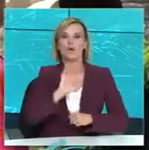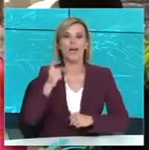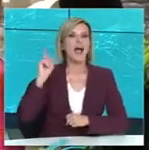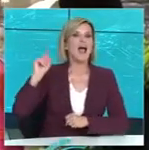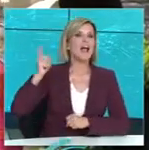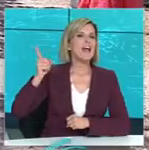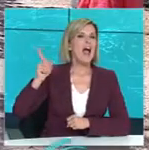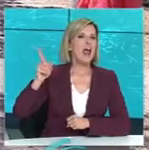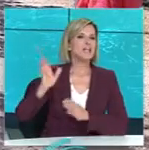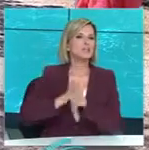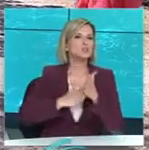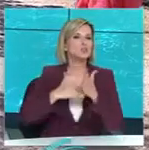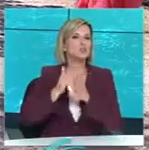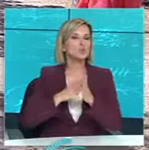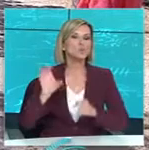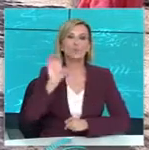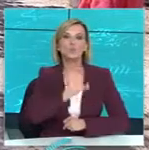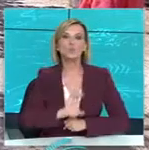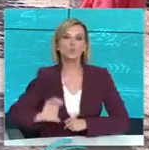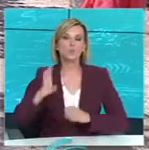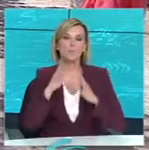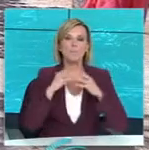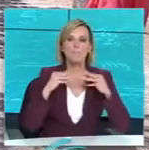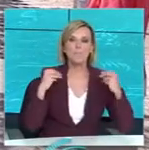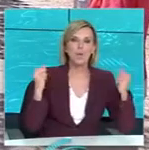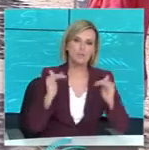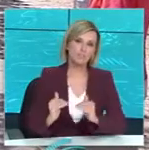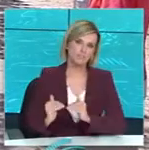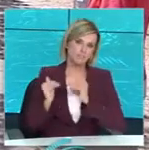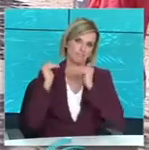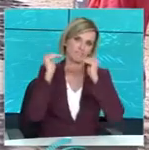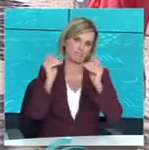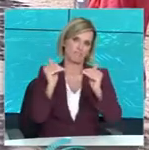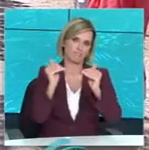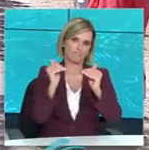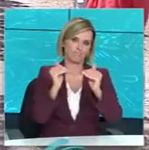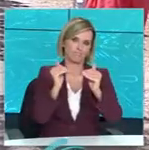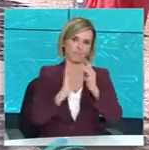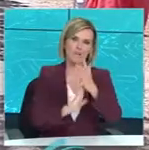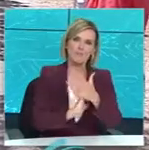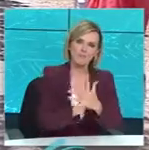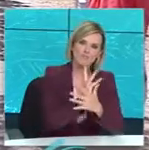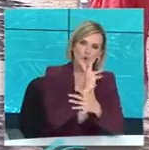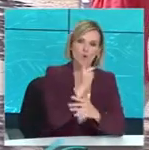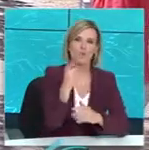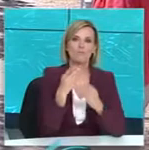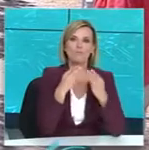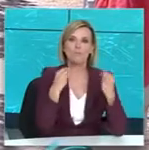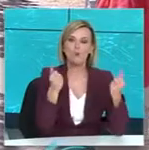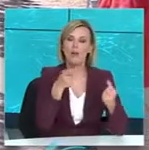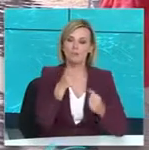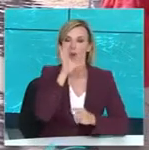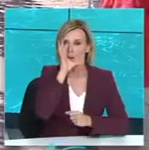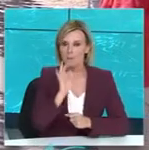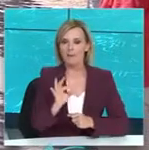γαλάζιος τουρισμός, η ποιοτική αναβάθμιση του ποιοτικού τουρισμού αποτελεί αναπόσπαστο κομμάτι